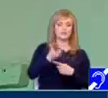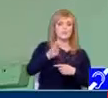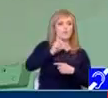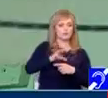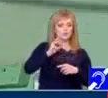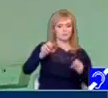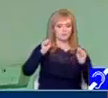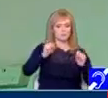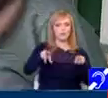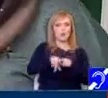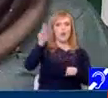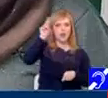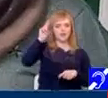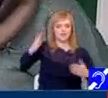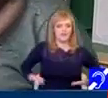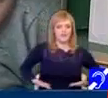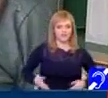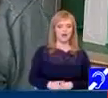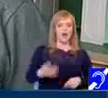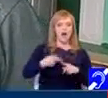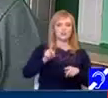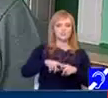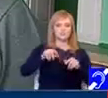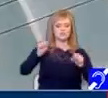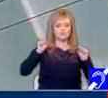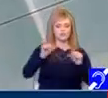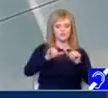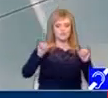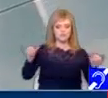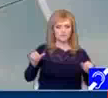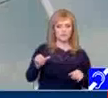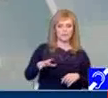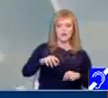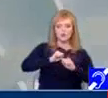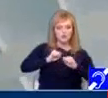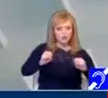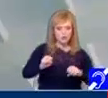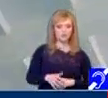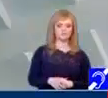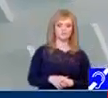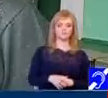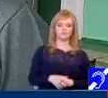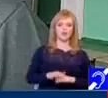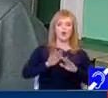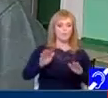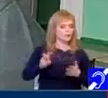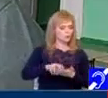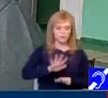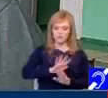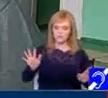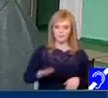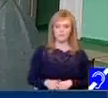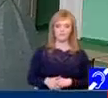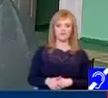sport, este o lecție de viață. Acest sport dezvoltă în primul rând istețimea, deci copiii nu se tem.